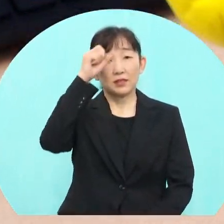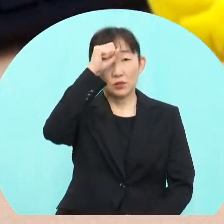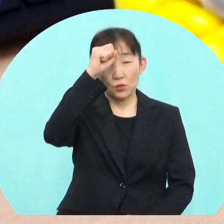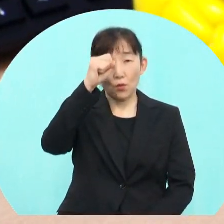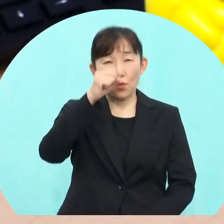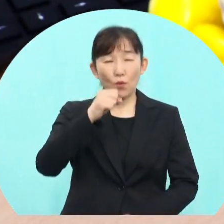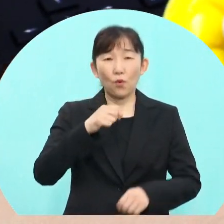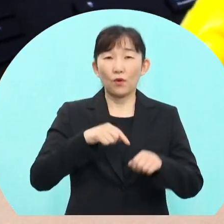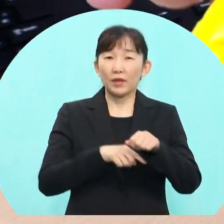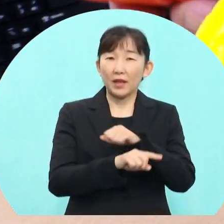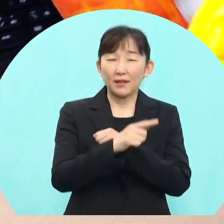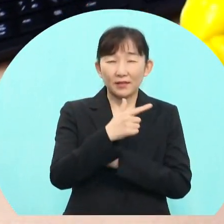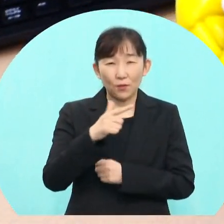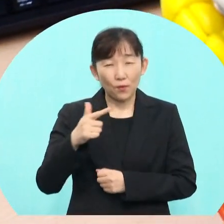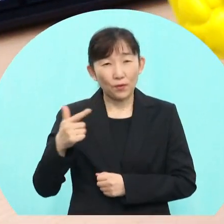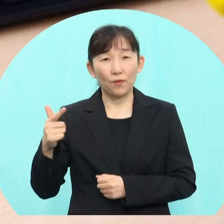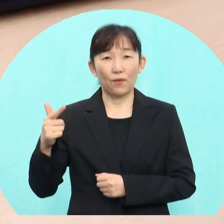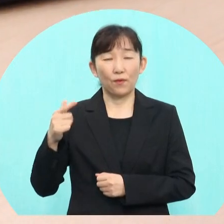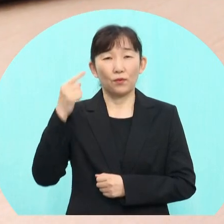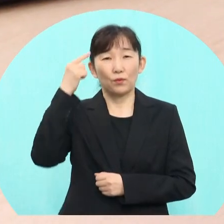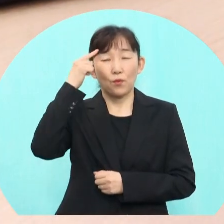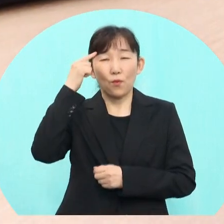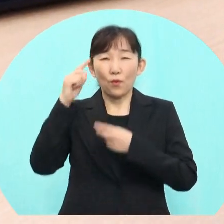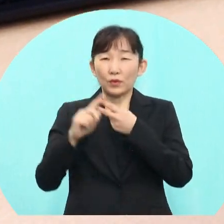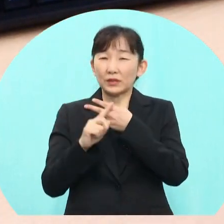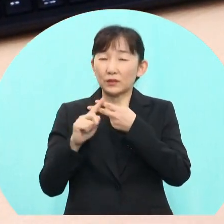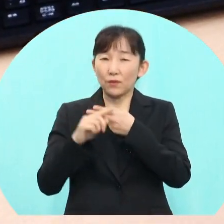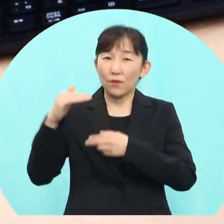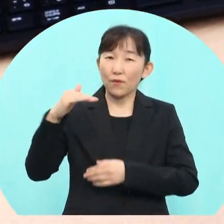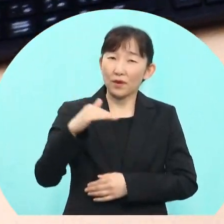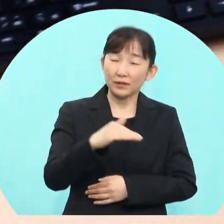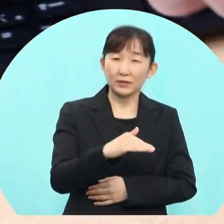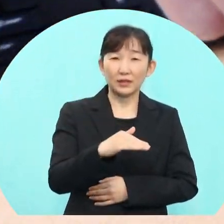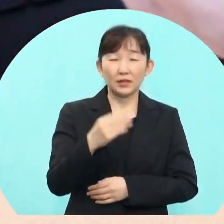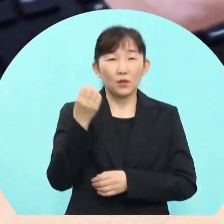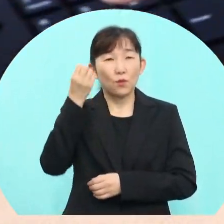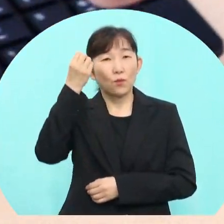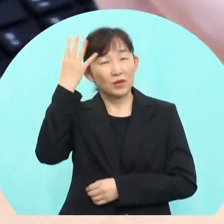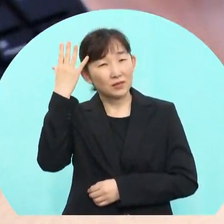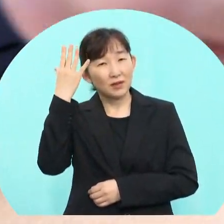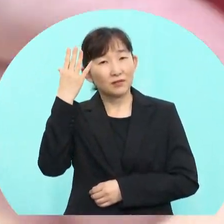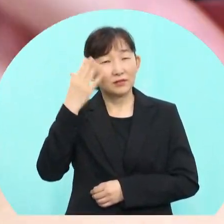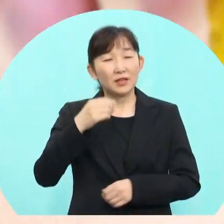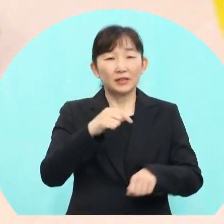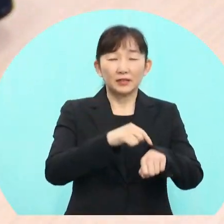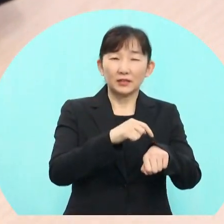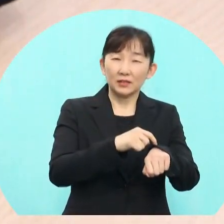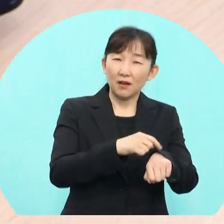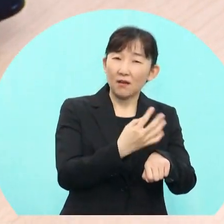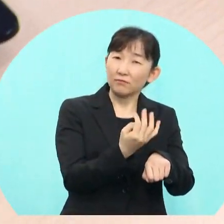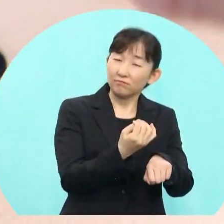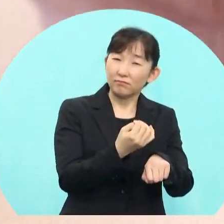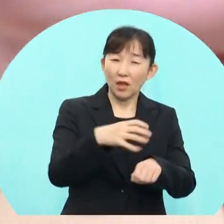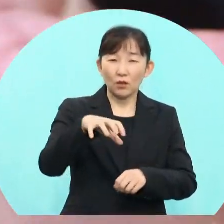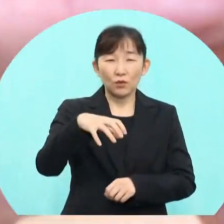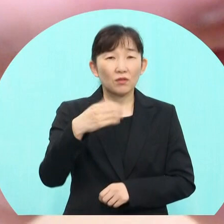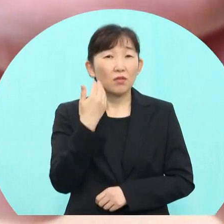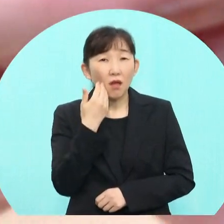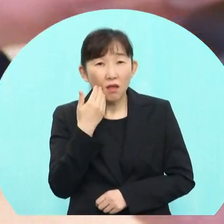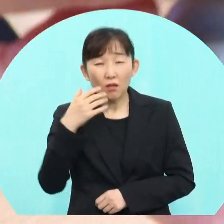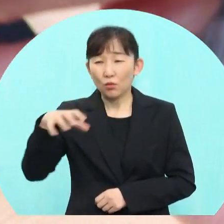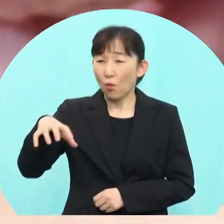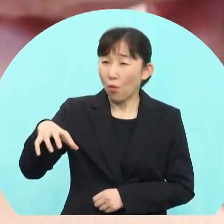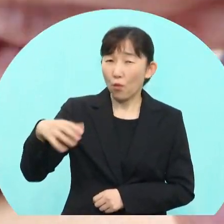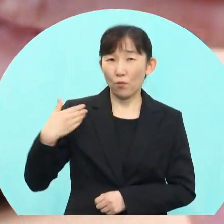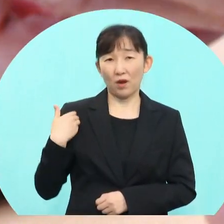認知症は様々な原因で脳の動きが悪くなり、物忘れや時間、人や場所